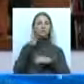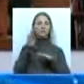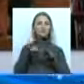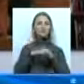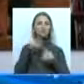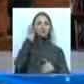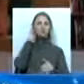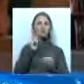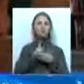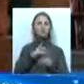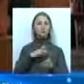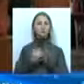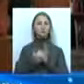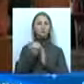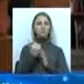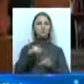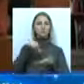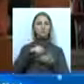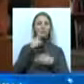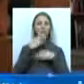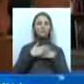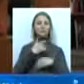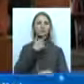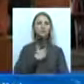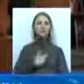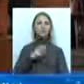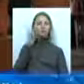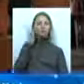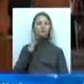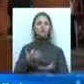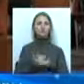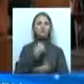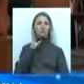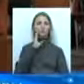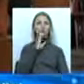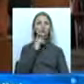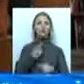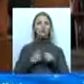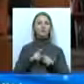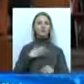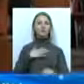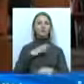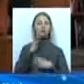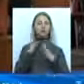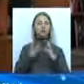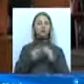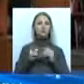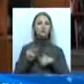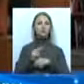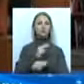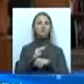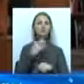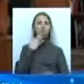деген. Себебі жастары жалын жүректі, өршіл намысты, биік рухты болса, ол елдің еңсесі де биік